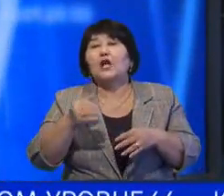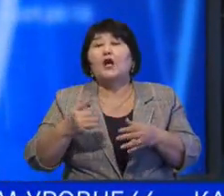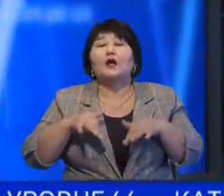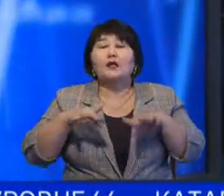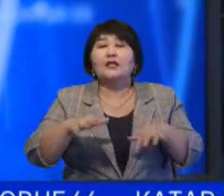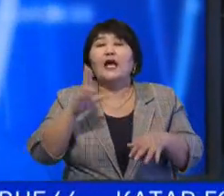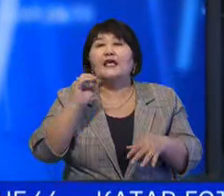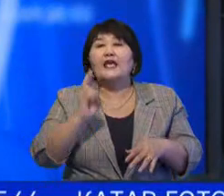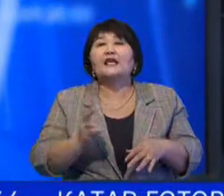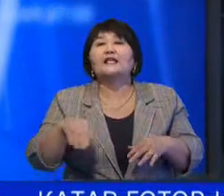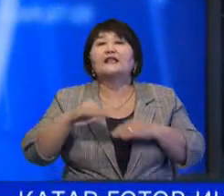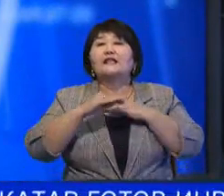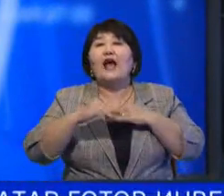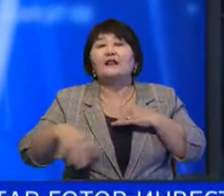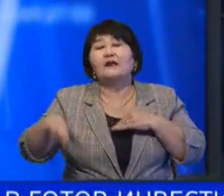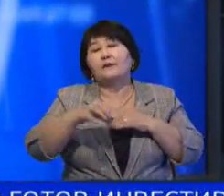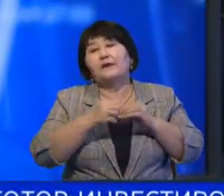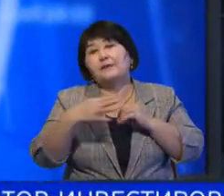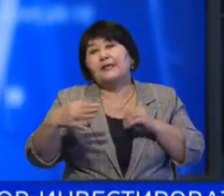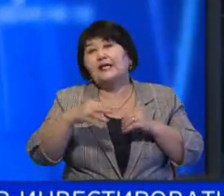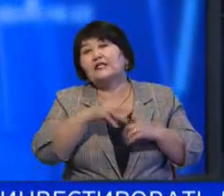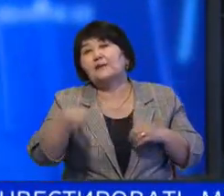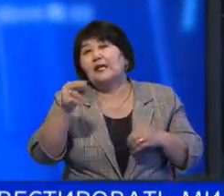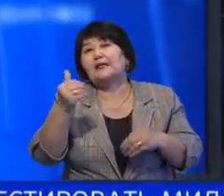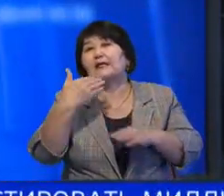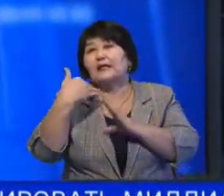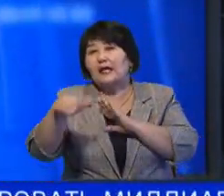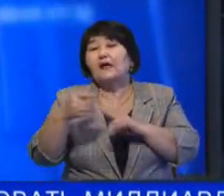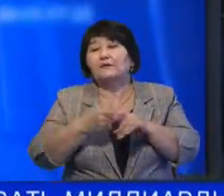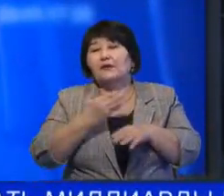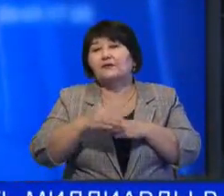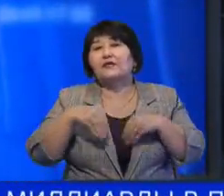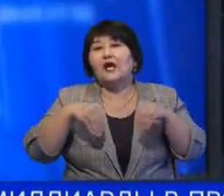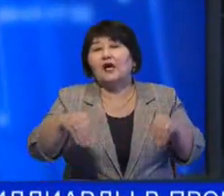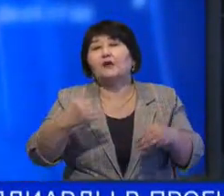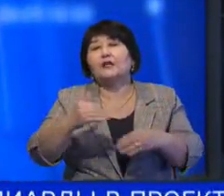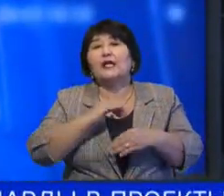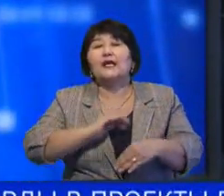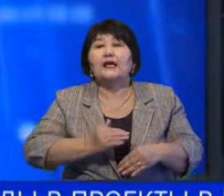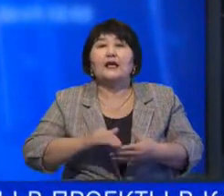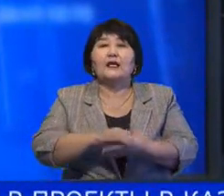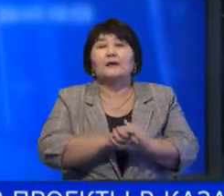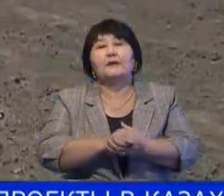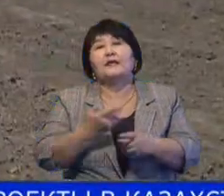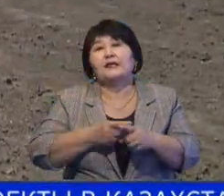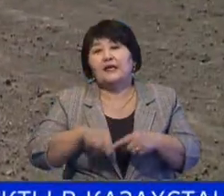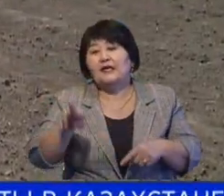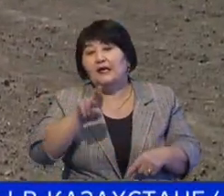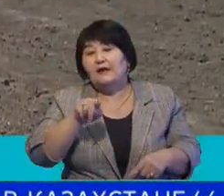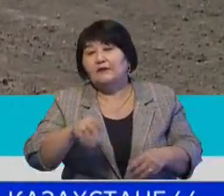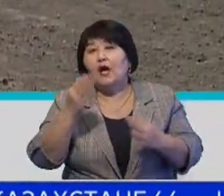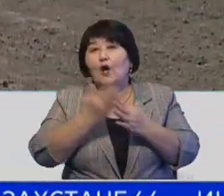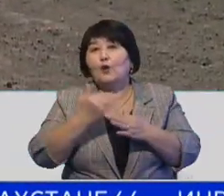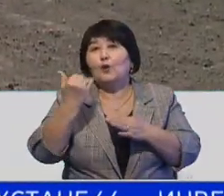программы «Кендала». Первый транш в размере 15 миллиардов тенге был выделен аграрной кредитной корпорации в январе. В целом на